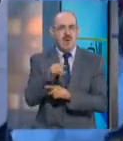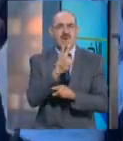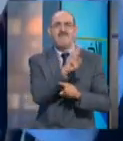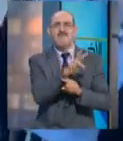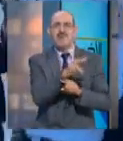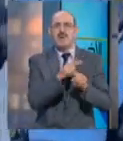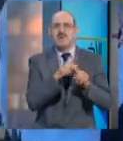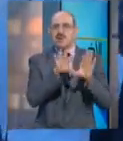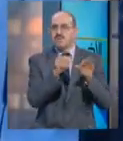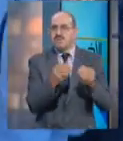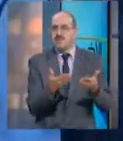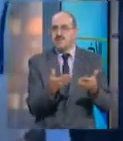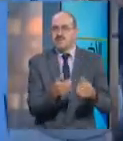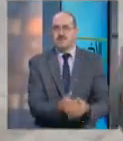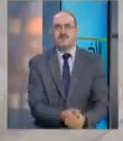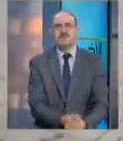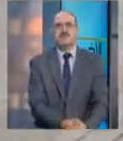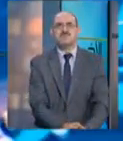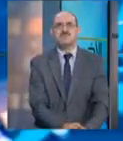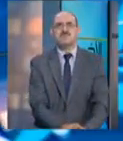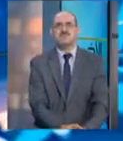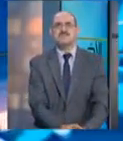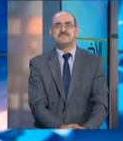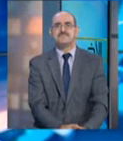زيارات عائلتهم.